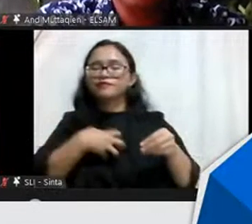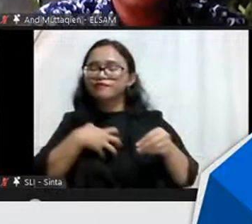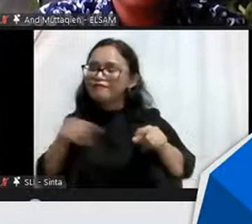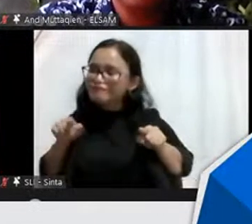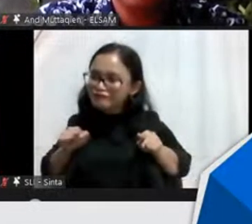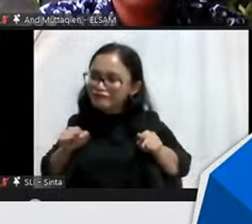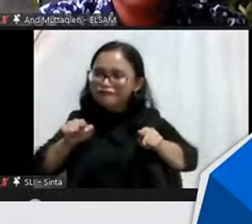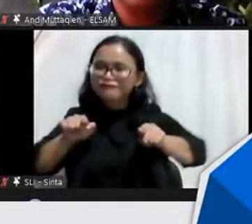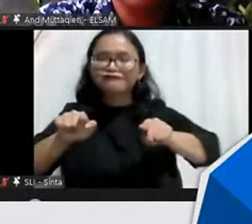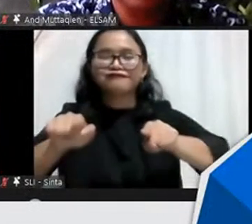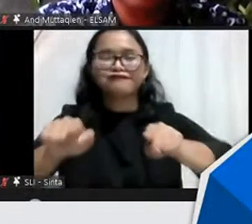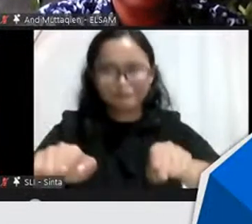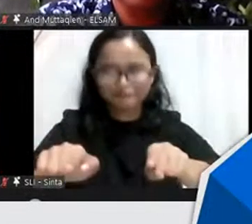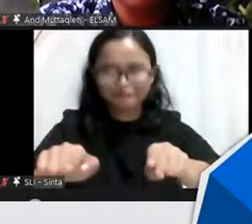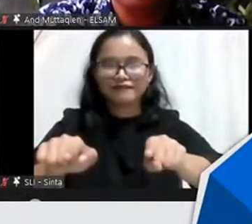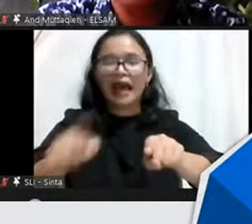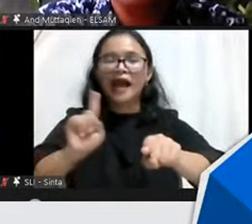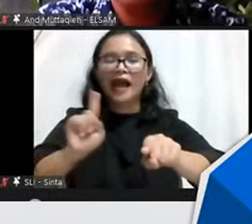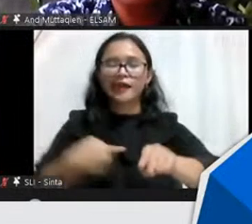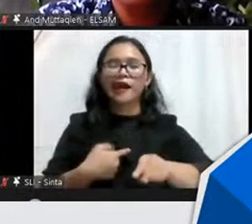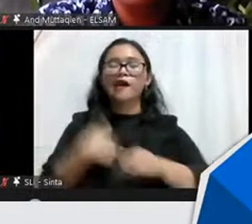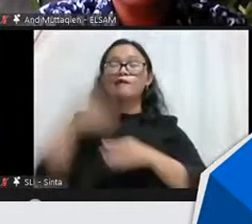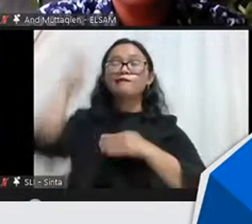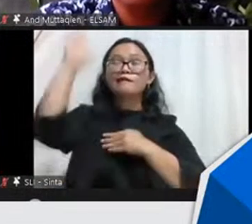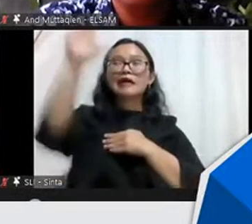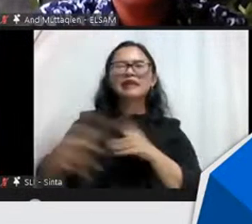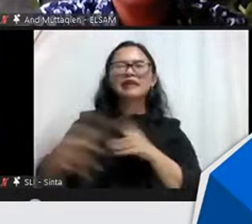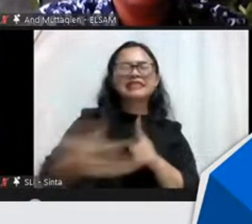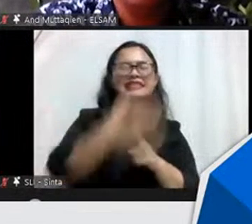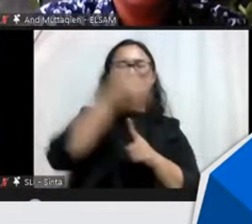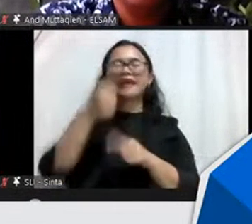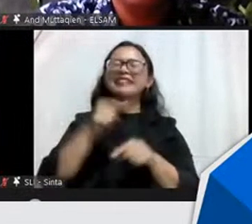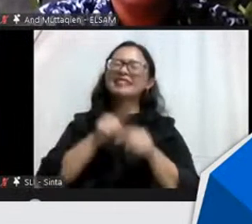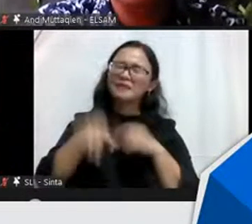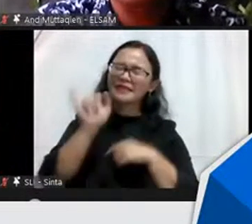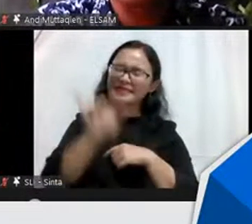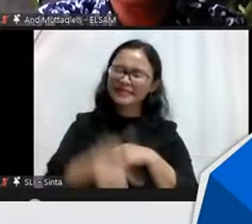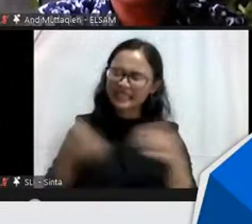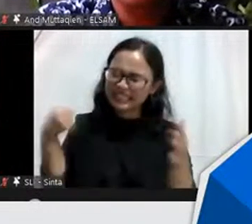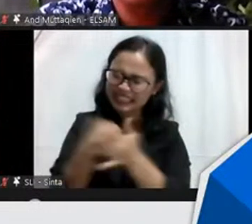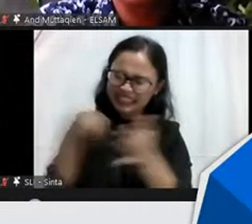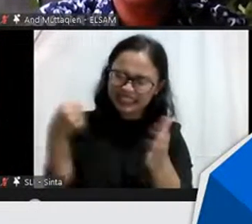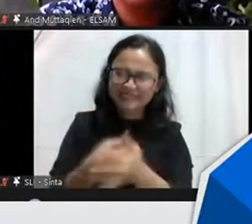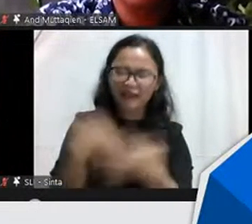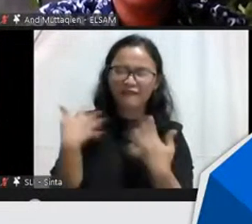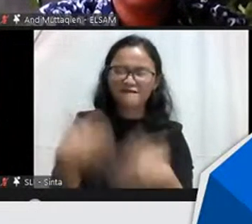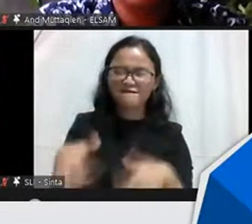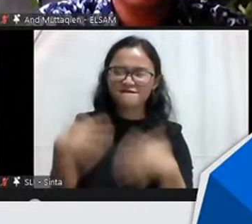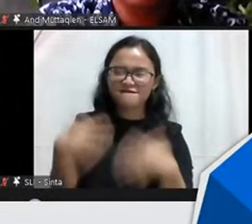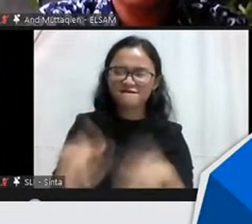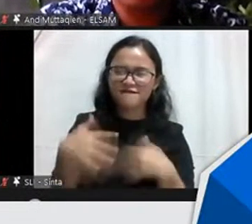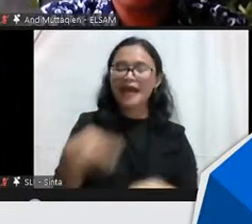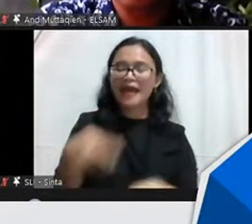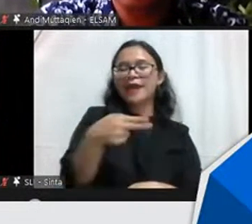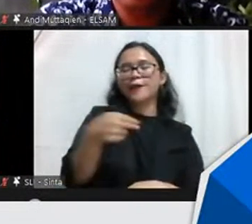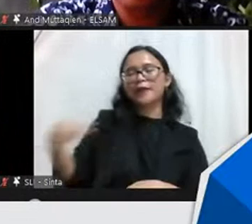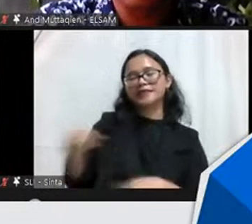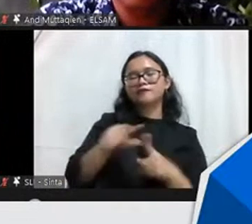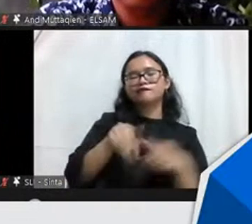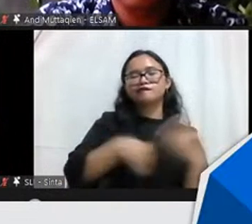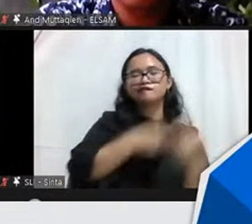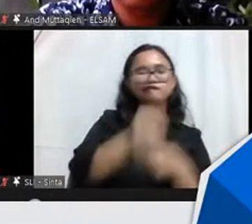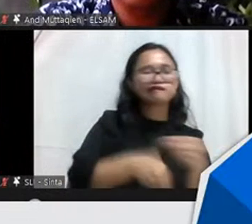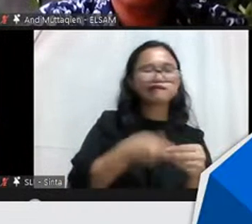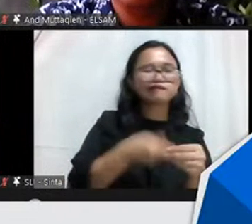perjuangkan namun demikian kembali lagi tantangannya luar biasa di Indonesia sendiri Pemerintah dan pelaku bisnis sepertinya tidak sabar untuk